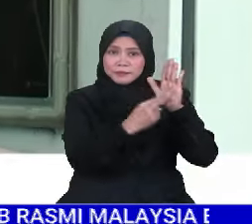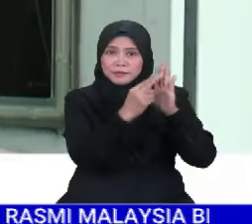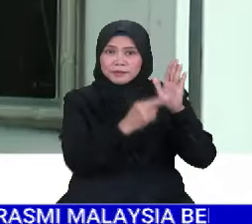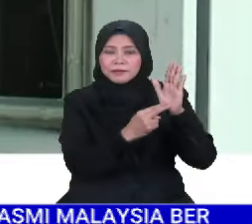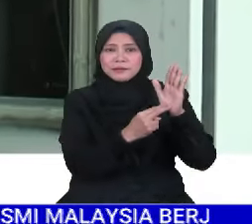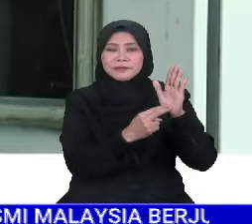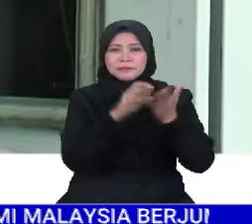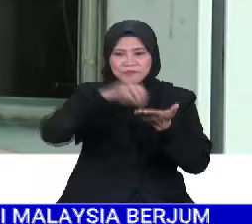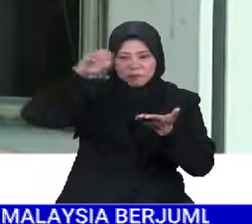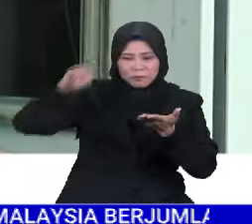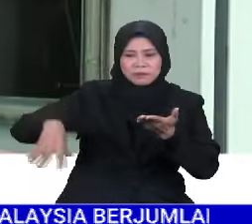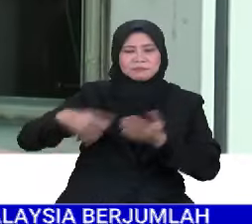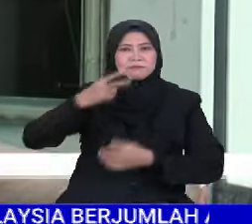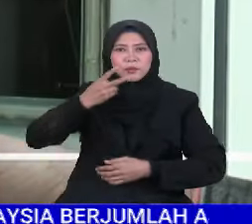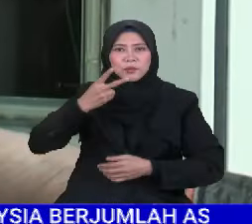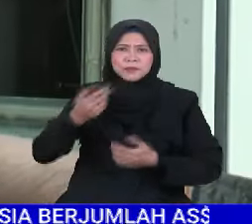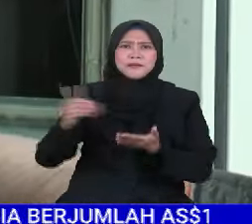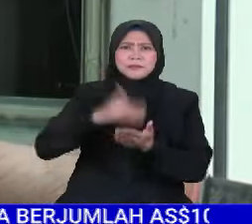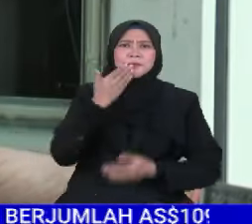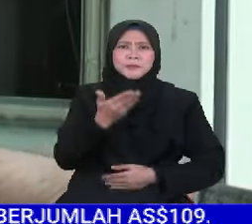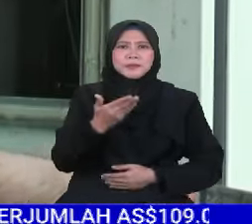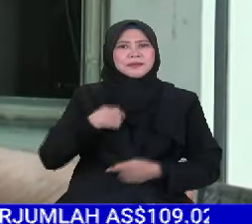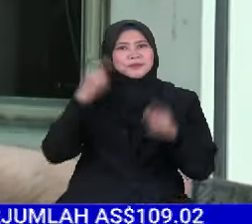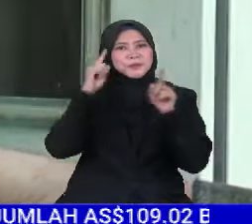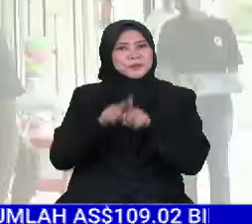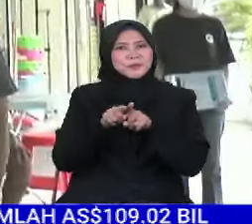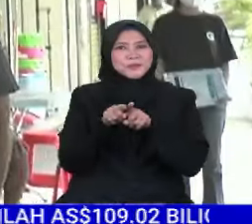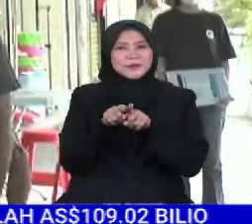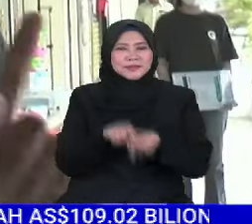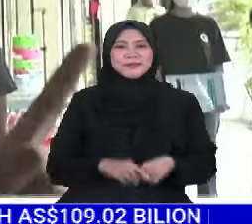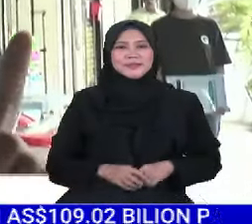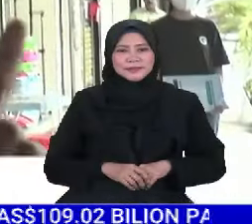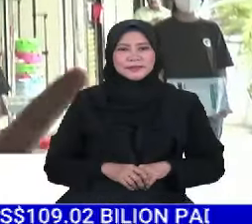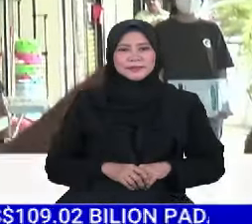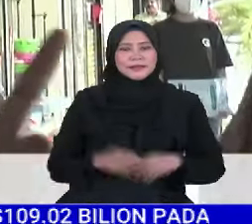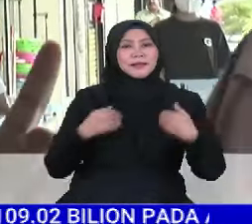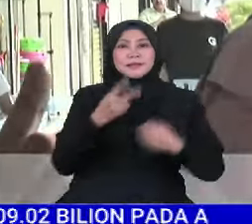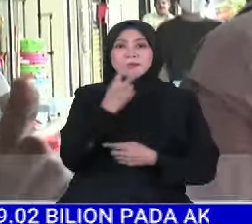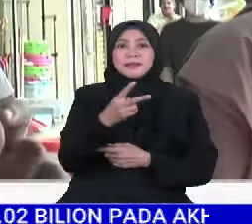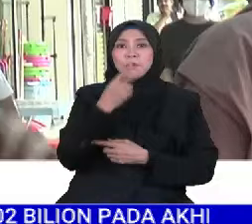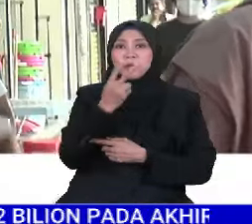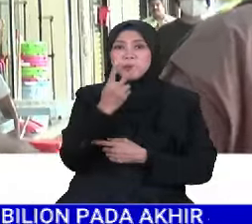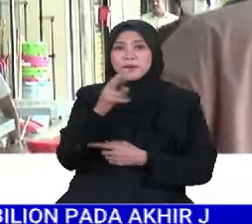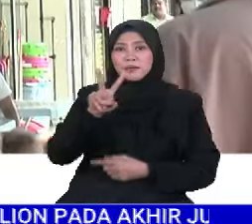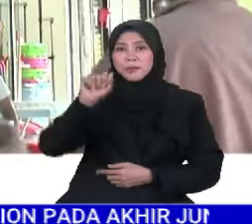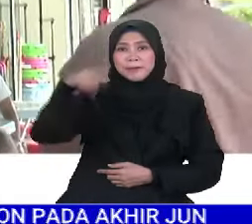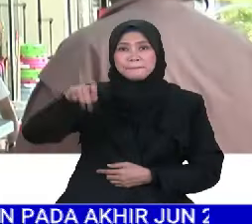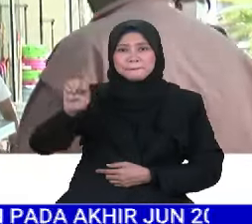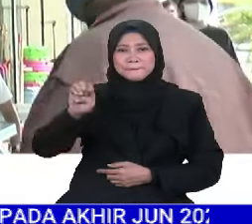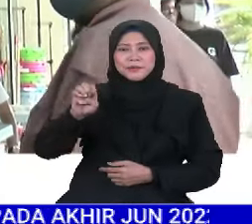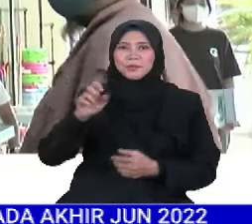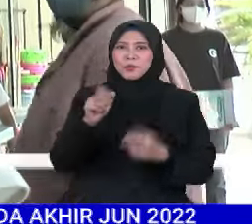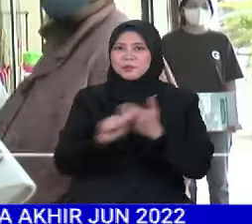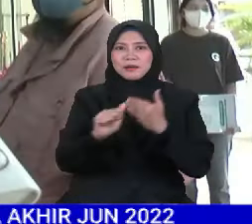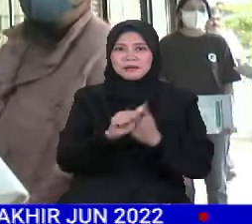menghapuskan isap rokok ni lagi, lebih bagus. Saya setuju betul. Sebab bukan ada orang cakap yang vape semua tu dah tak, dah akan banyak bagi